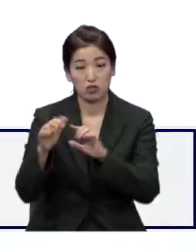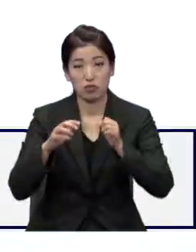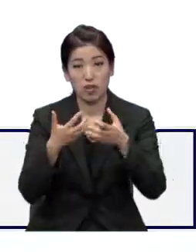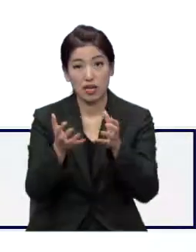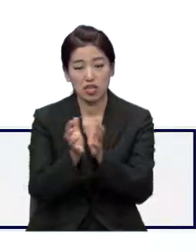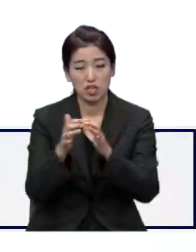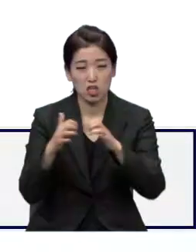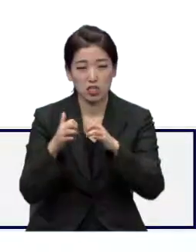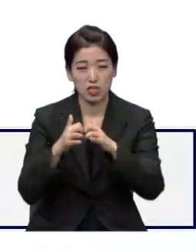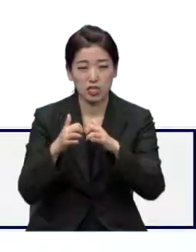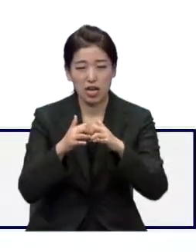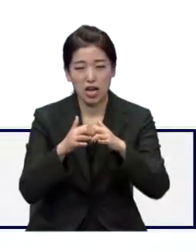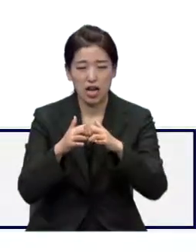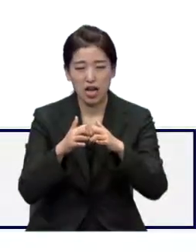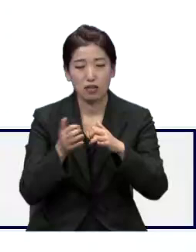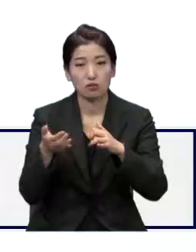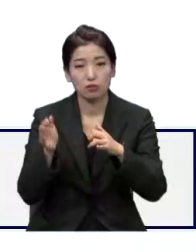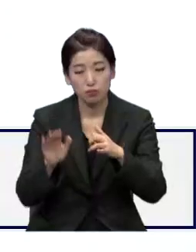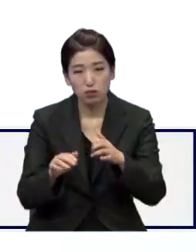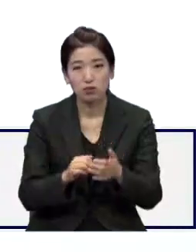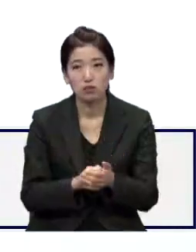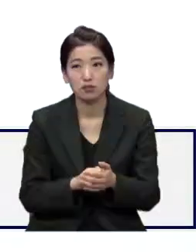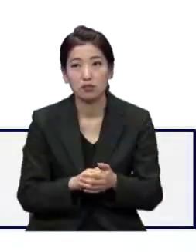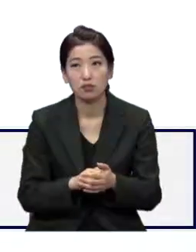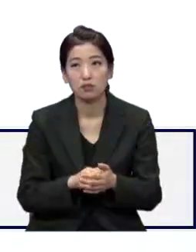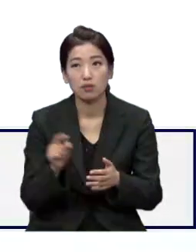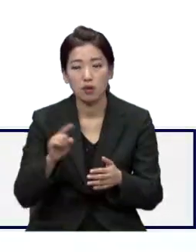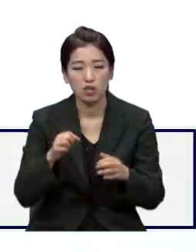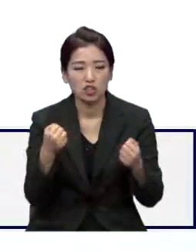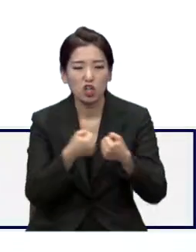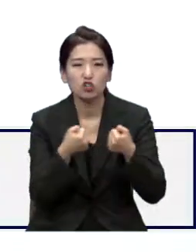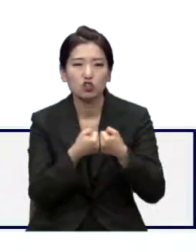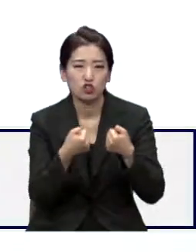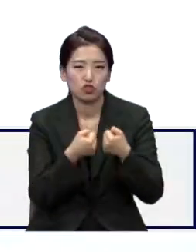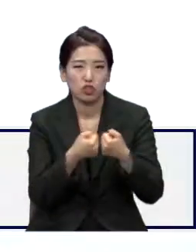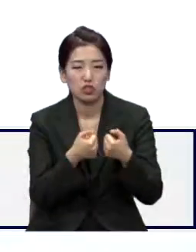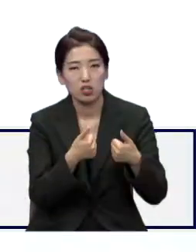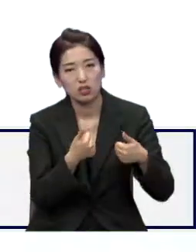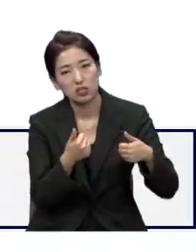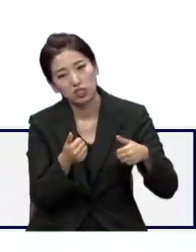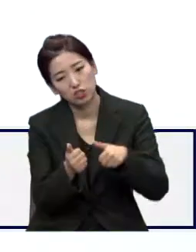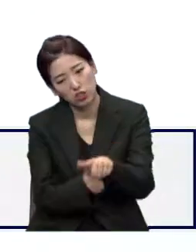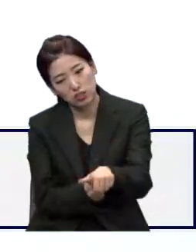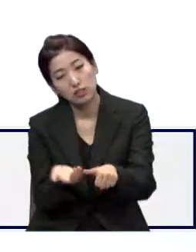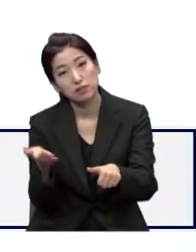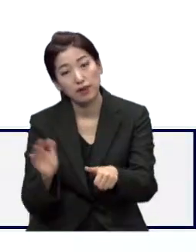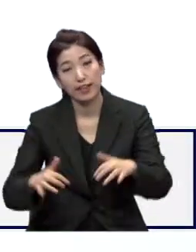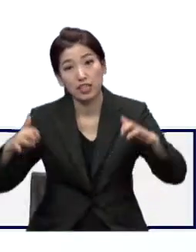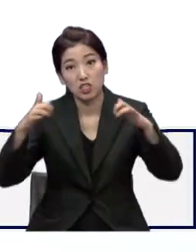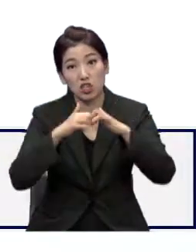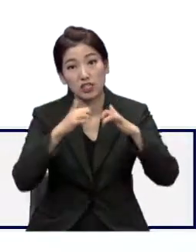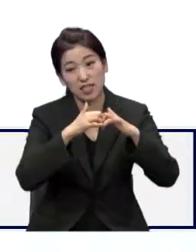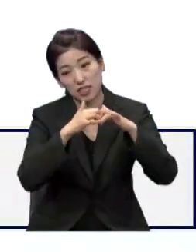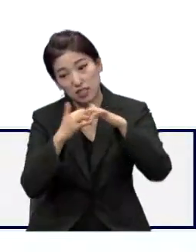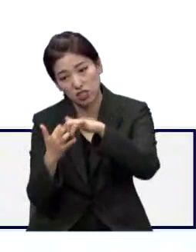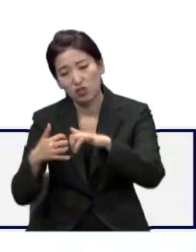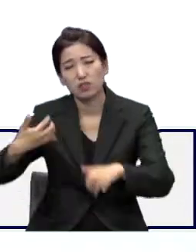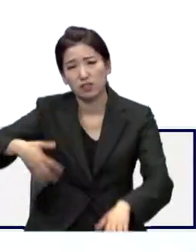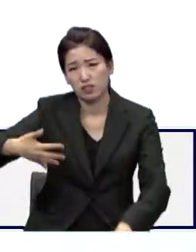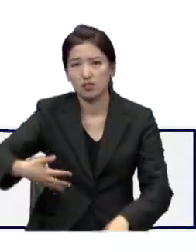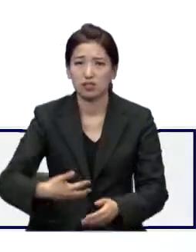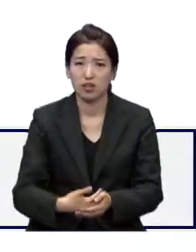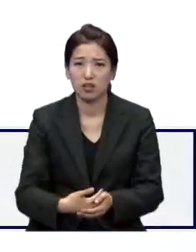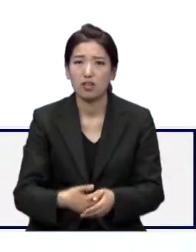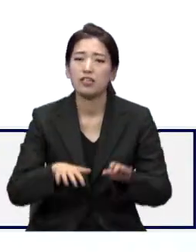맞지만 총선이나 지방선거 같은 전쟁에서 밀린게 아니다 라면서 진짜 바꿀게 무엇인지를 심사